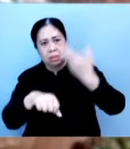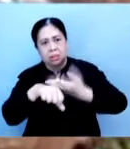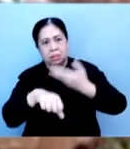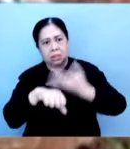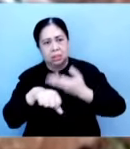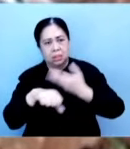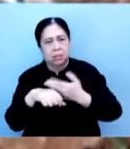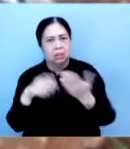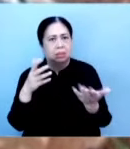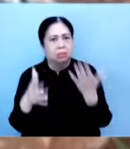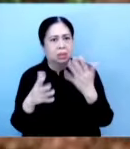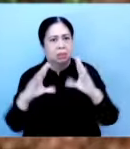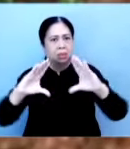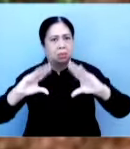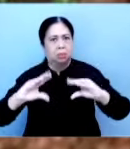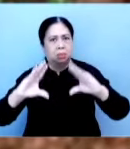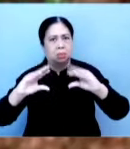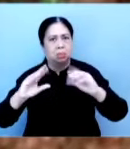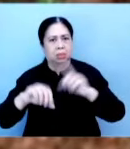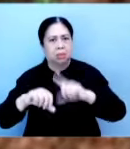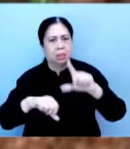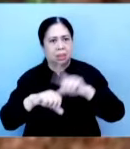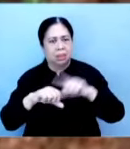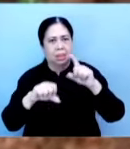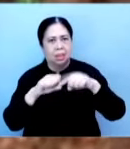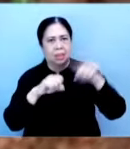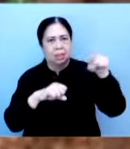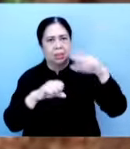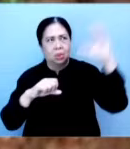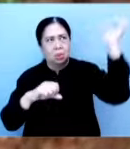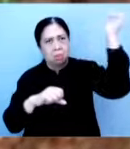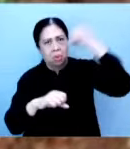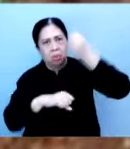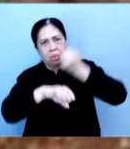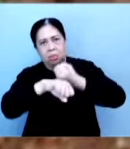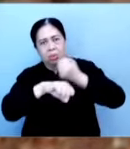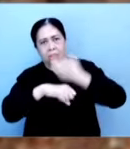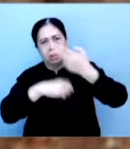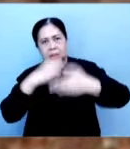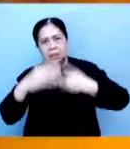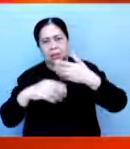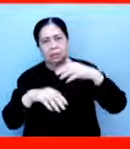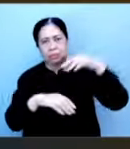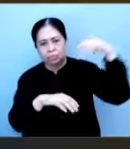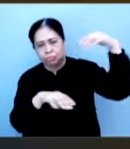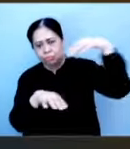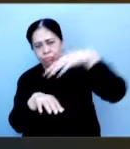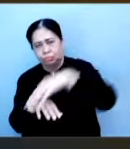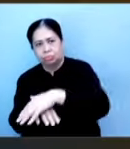posibleng lumambot daw ang lupa kaya bumagsak ang naglalakihang bato mula sa taas ng